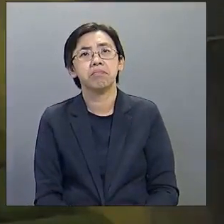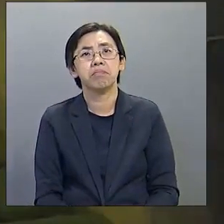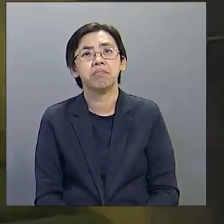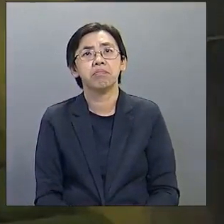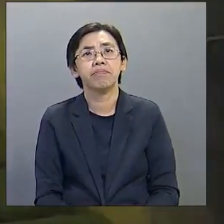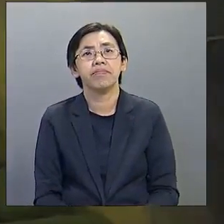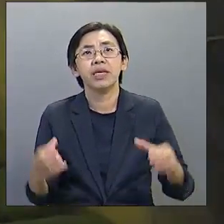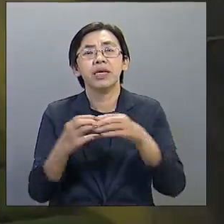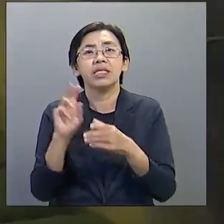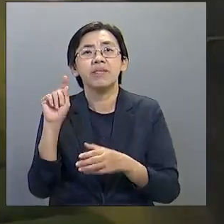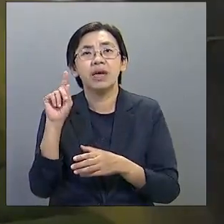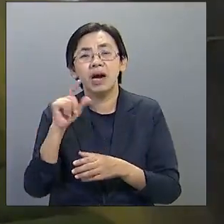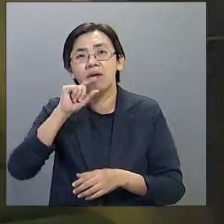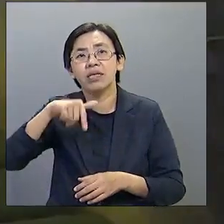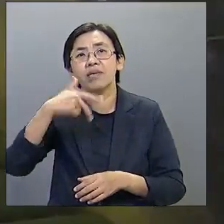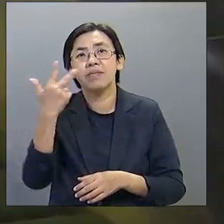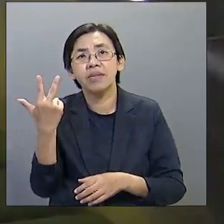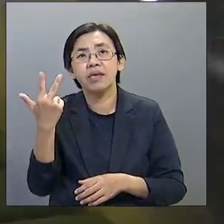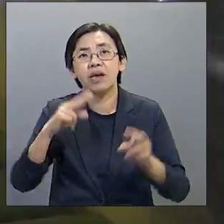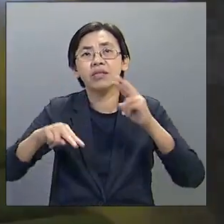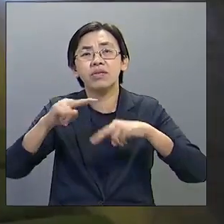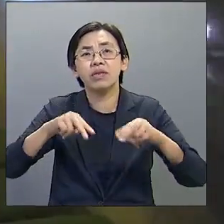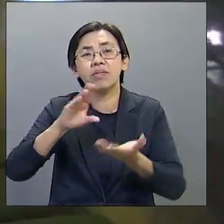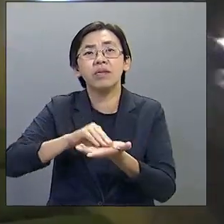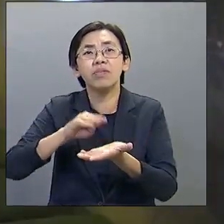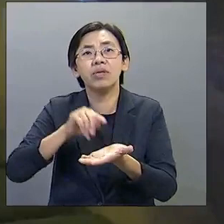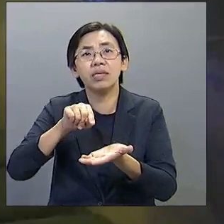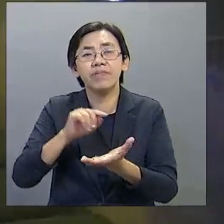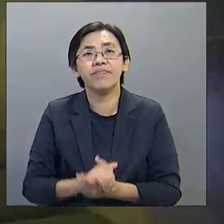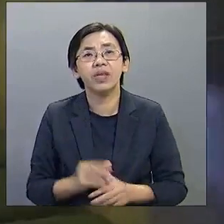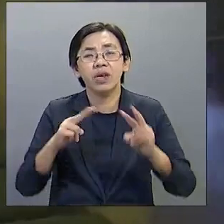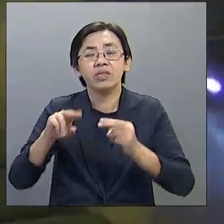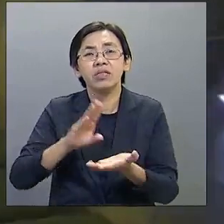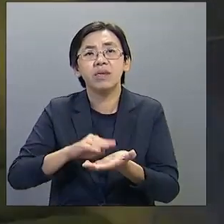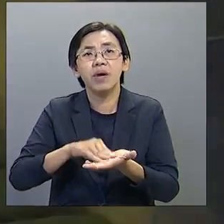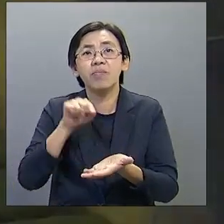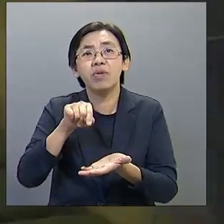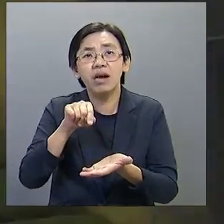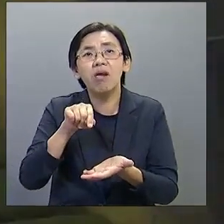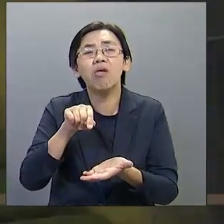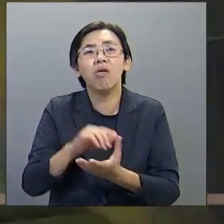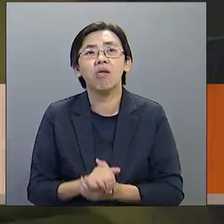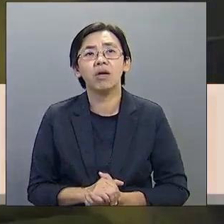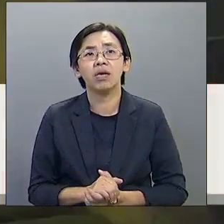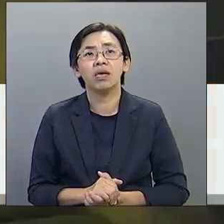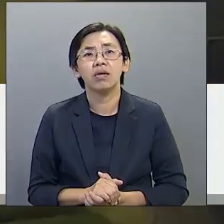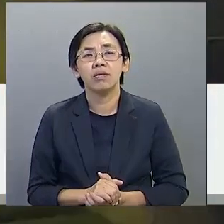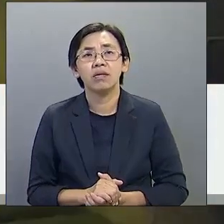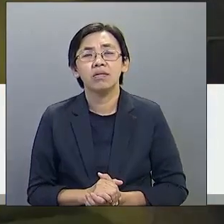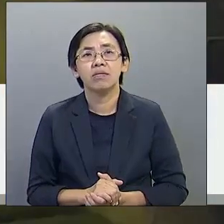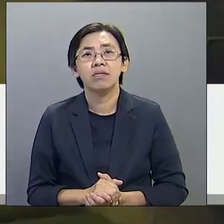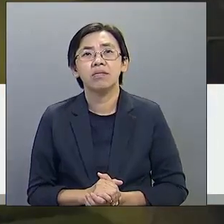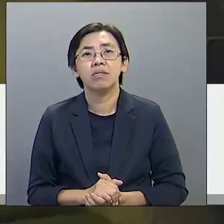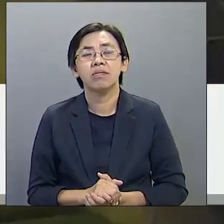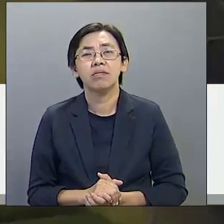ทีมข่าวอาชญากรรมของไทย PBS นะคะตรวจสอบข้อมูลเพิ่มเติมจากแหล่งข่าวระบุว่าผลการตรวจท